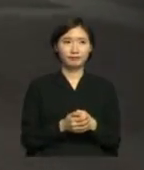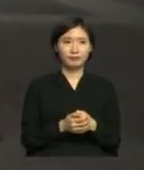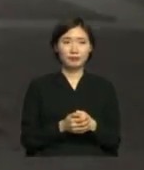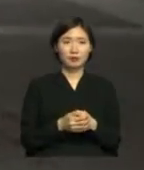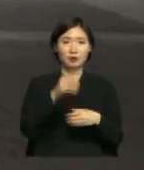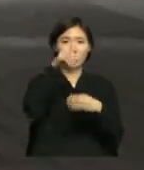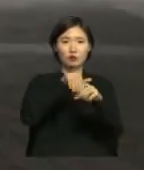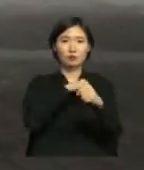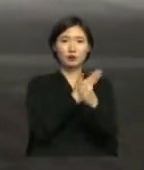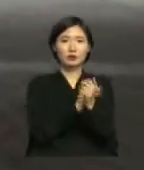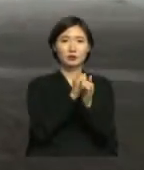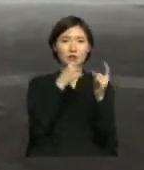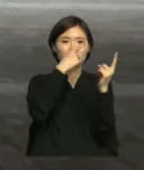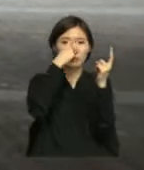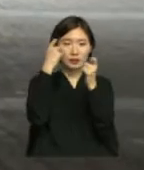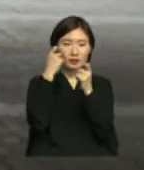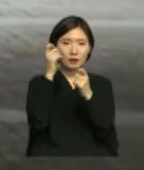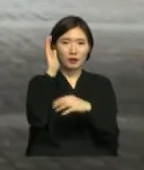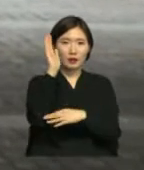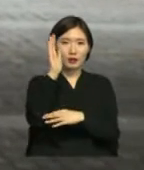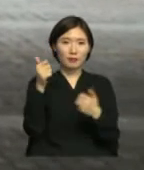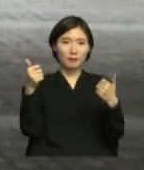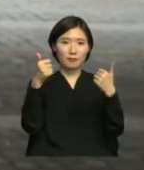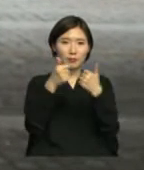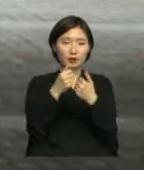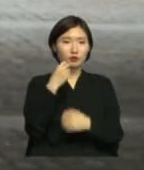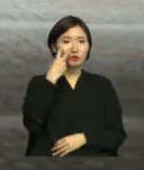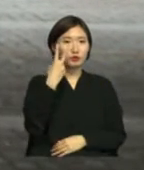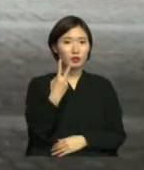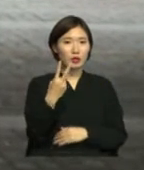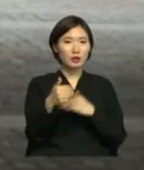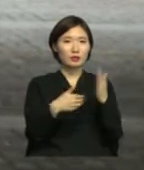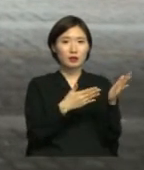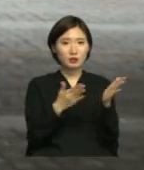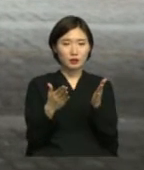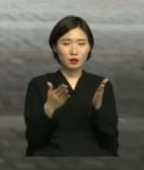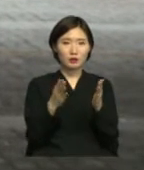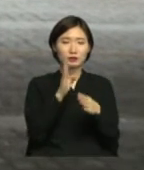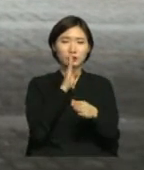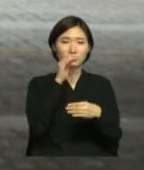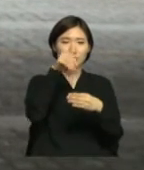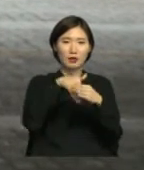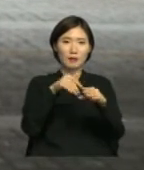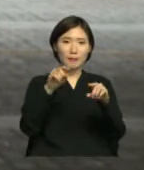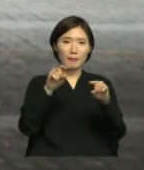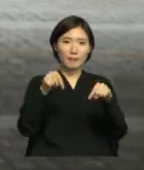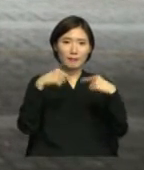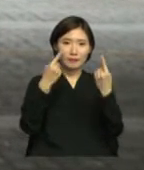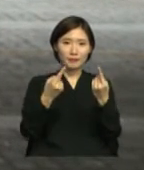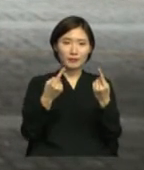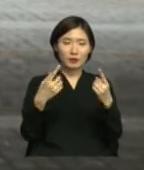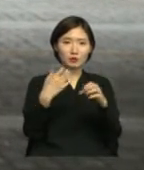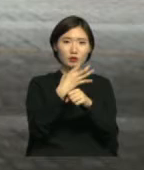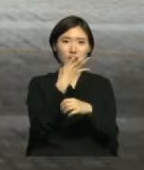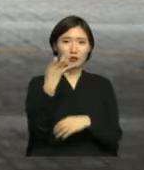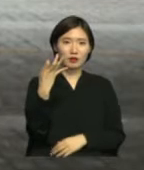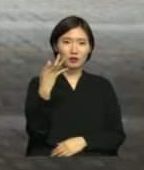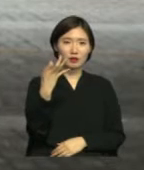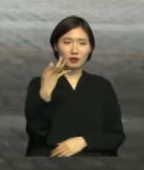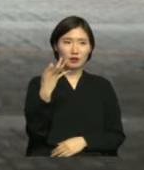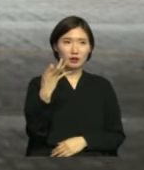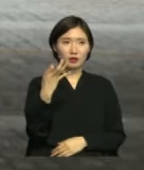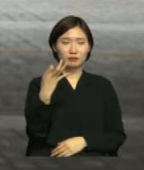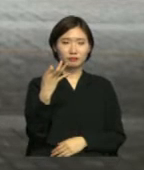오늘 유권자의 날을 기념한 강연 콘테스트는 두 달 동안 예선과 본선을 걸쳐 결선에 올라온 14팀의 뜨거운 목소리로 꽉